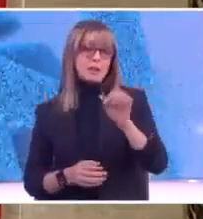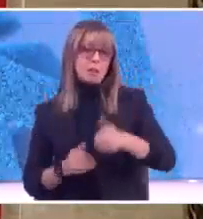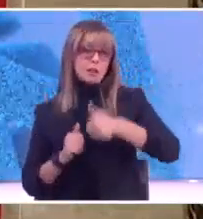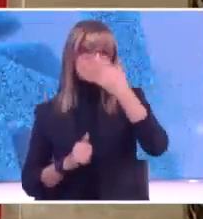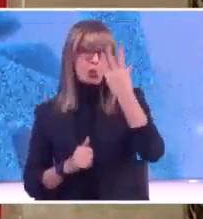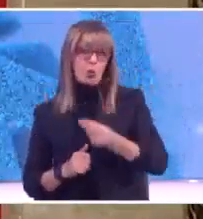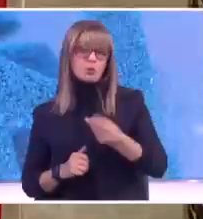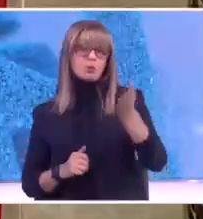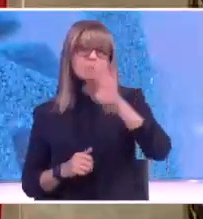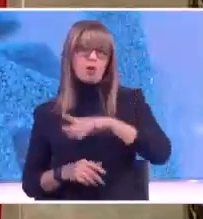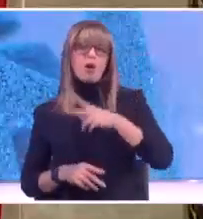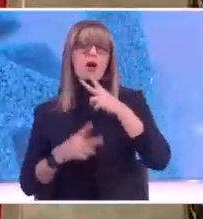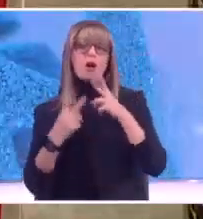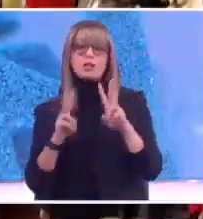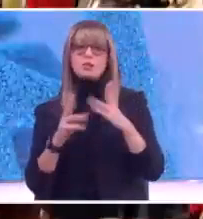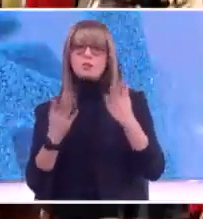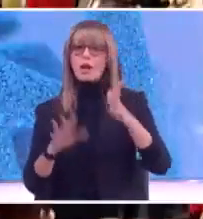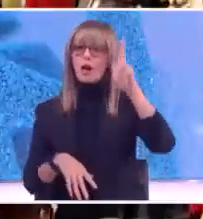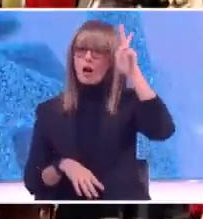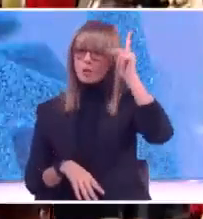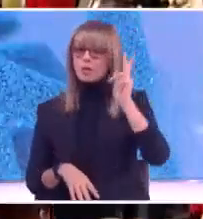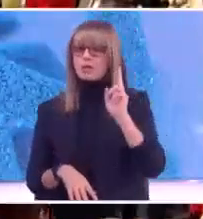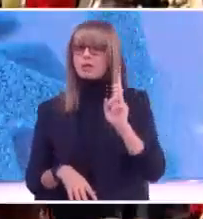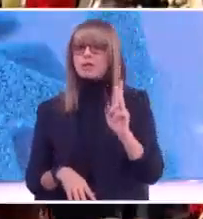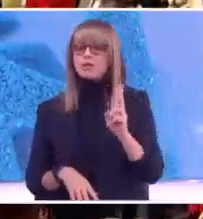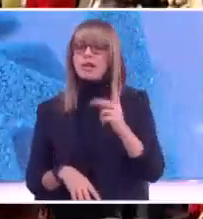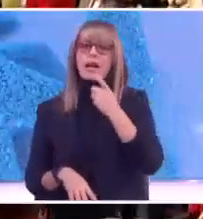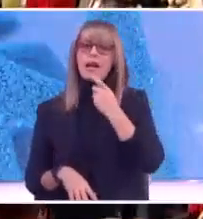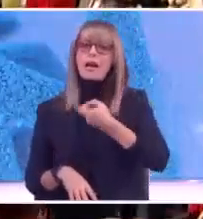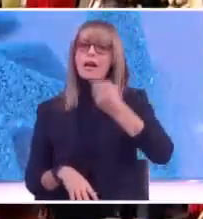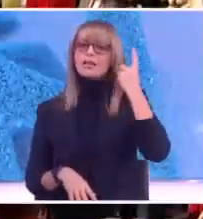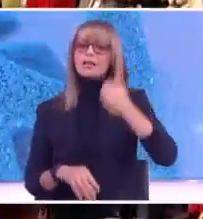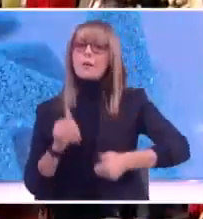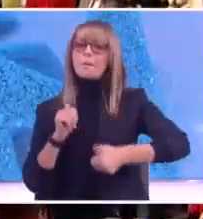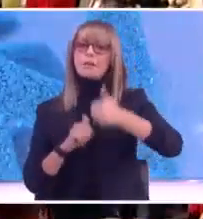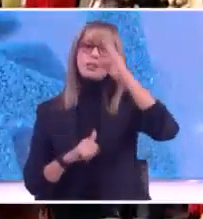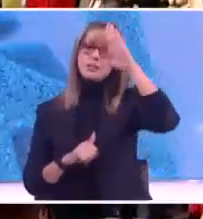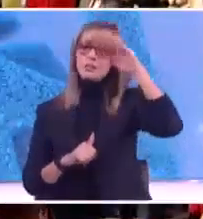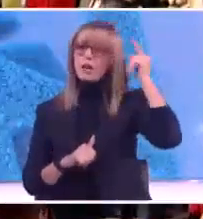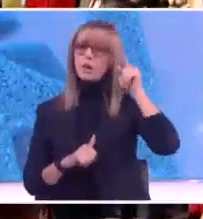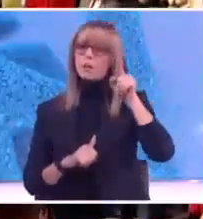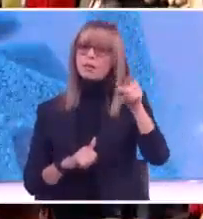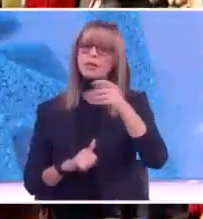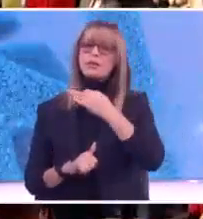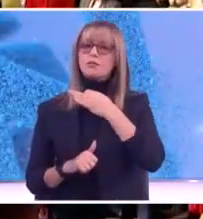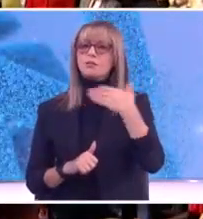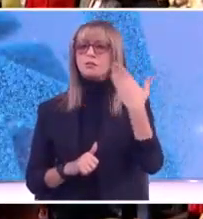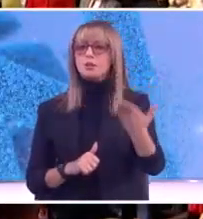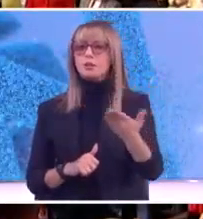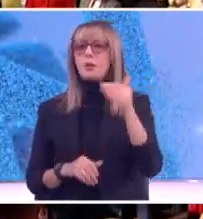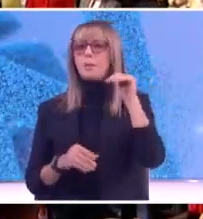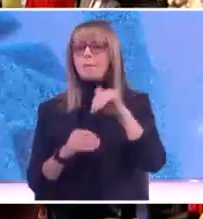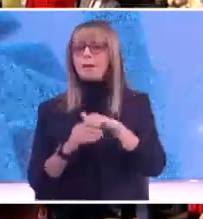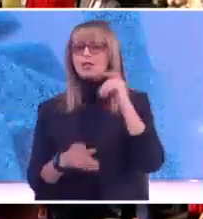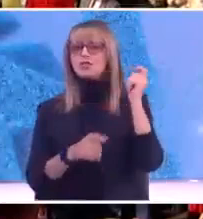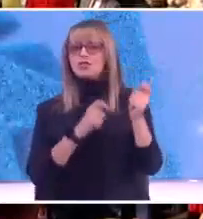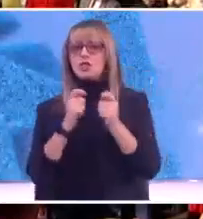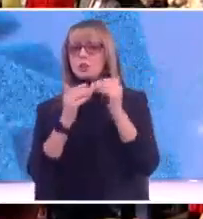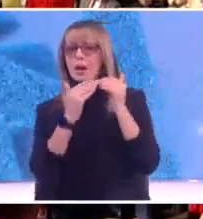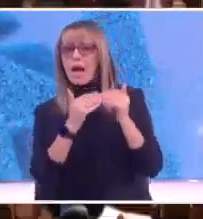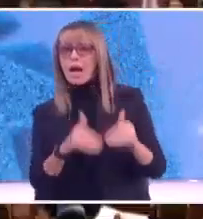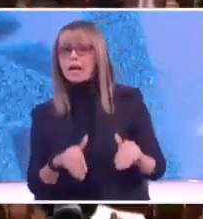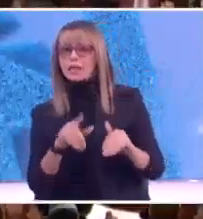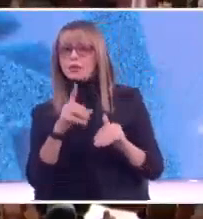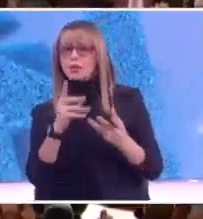ardından yaptığı açıklamada Amerika Birleşik Devletleri'nin eski başkanı Donald Trump'a da teşekkür etti. Meclisin çalışmasını